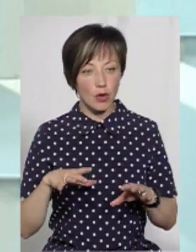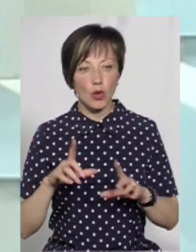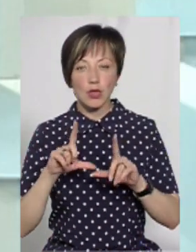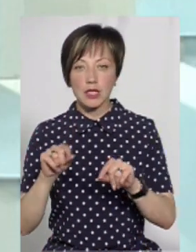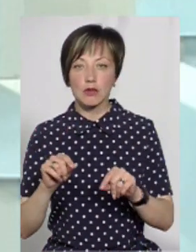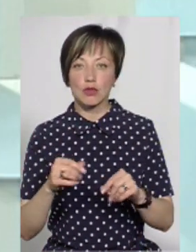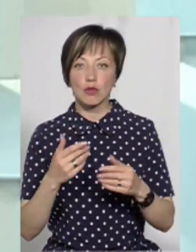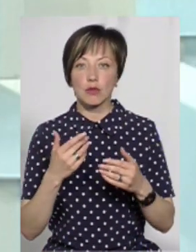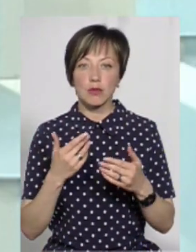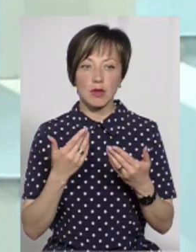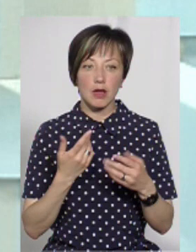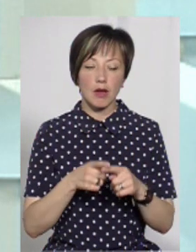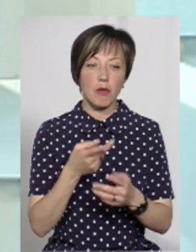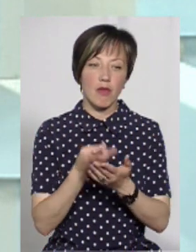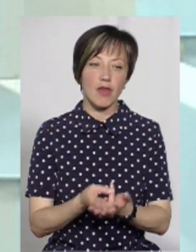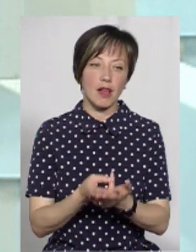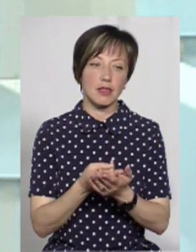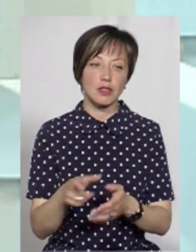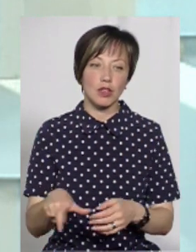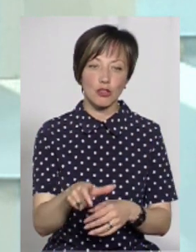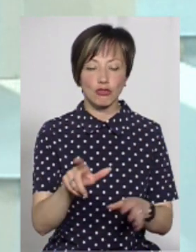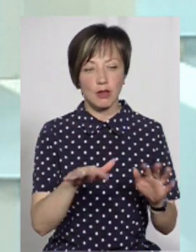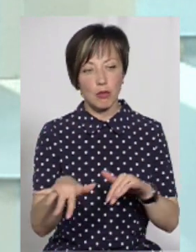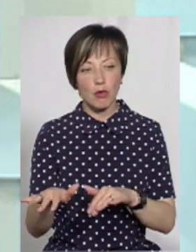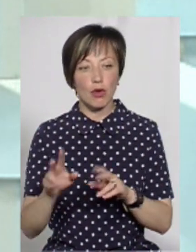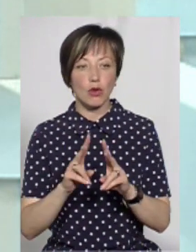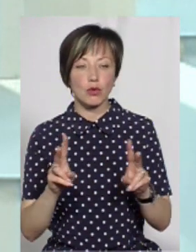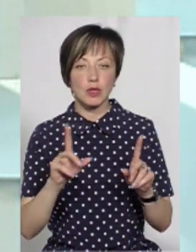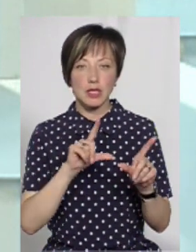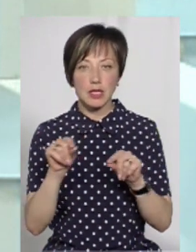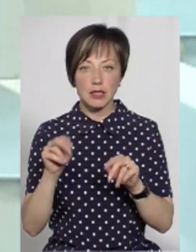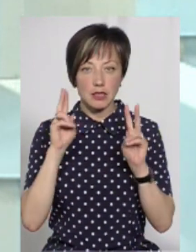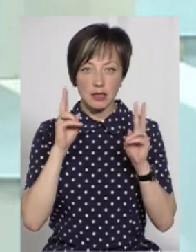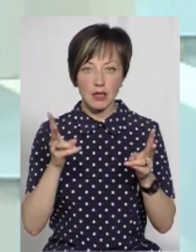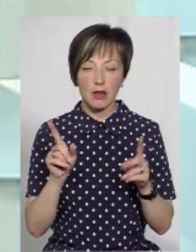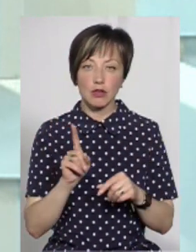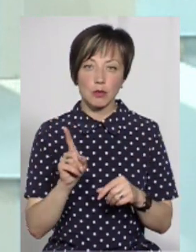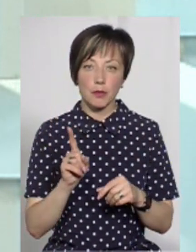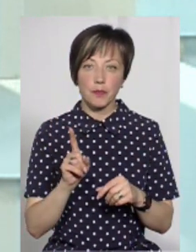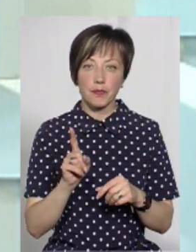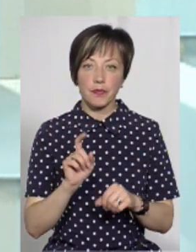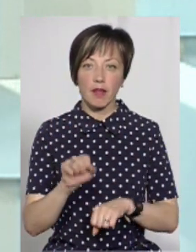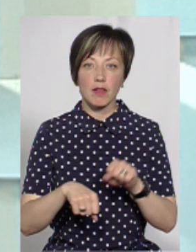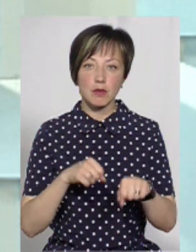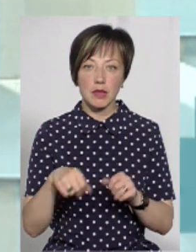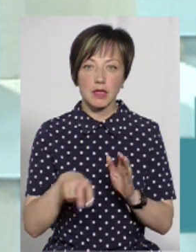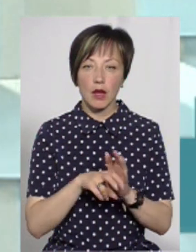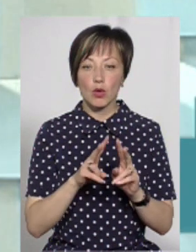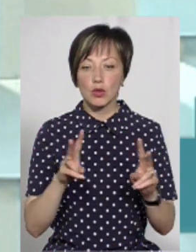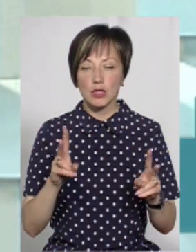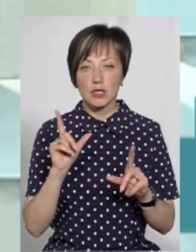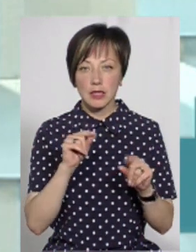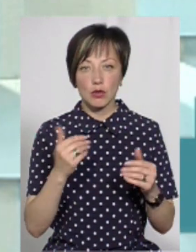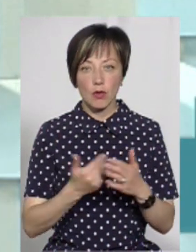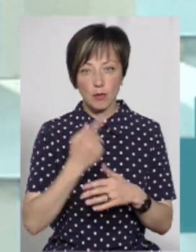хтось їде за тим, щоб тюленям повалятися на березі річки чи на морі, а хтось їде за тим, щоб, не знаю, там поїздити на велосипедах, хтось їде за чимись